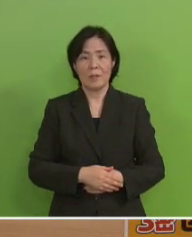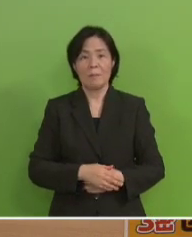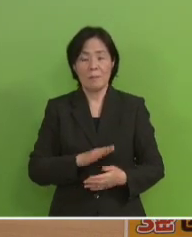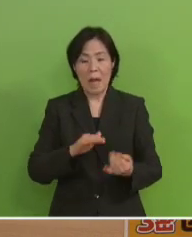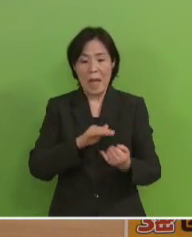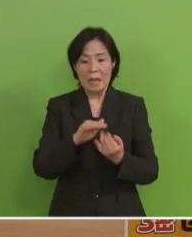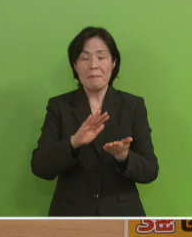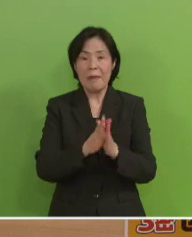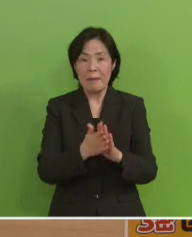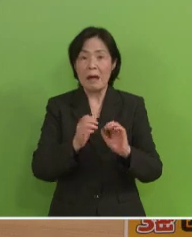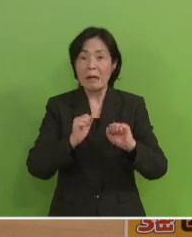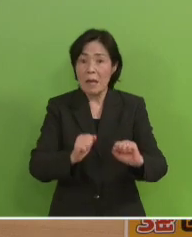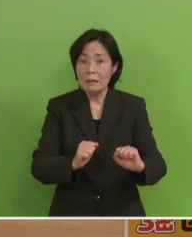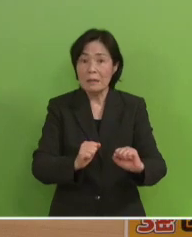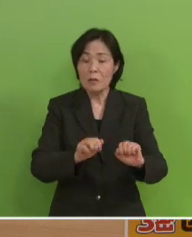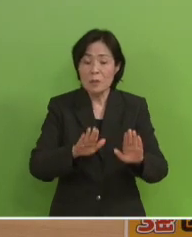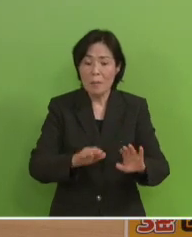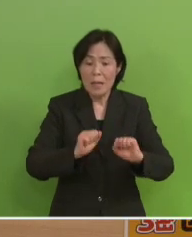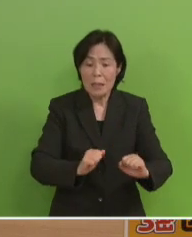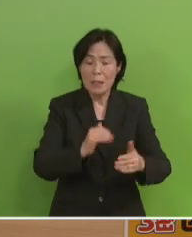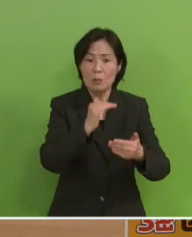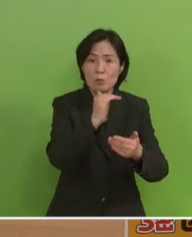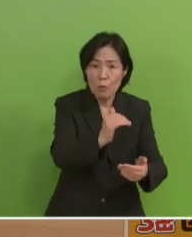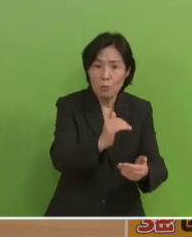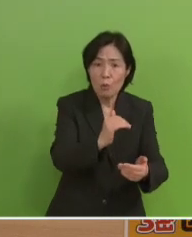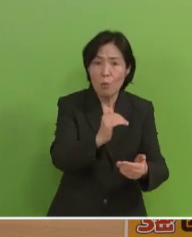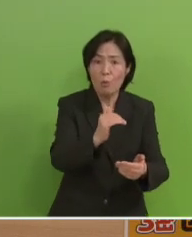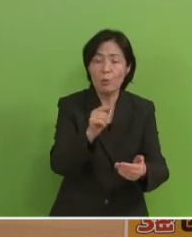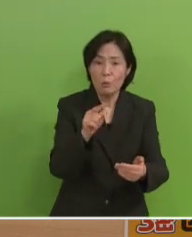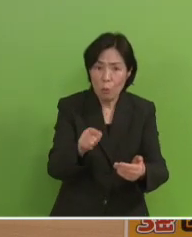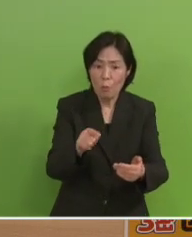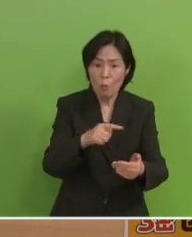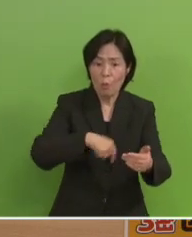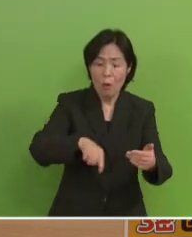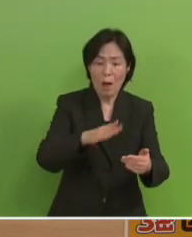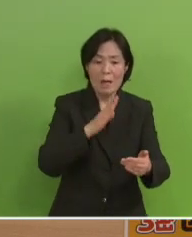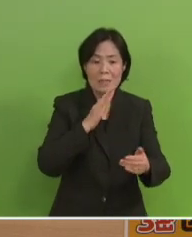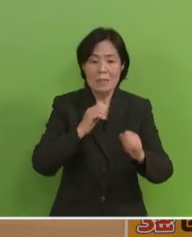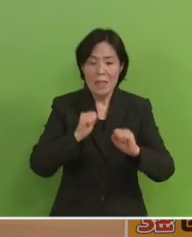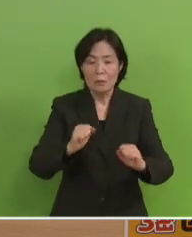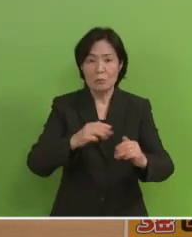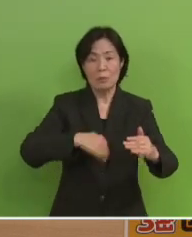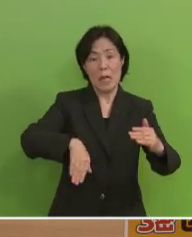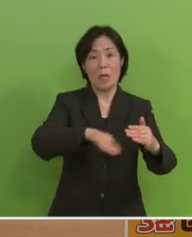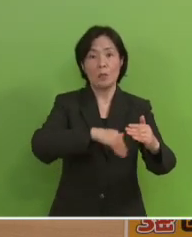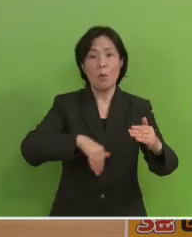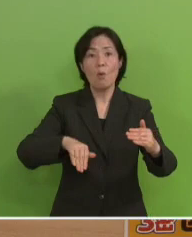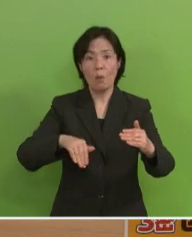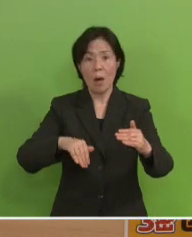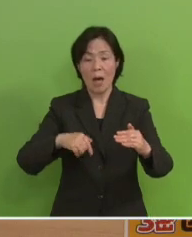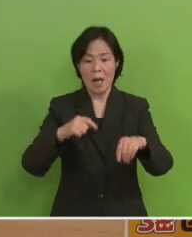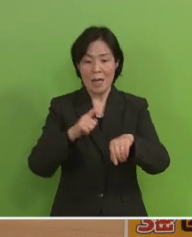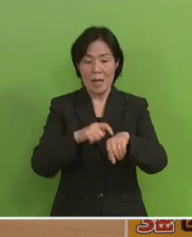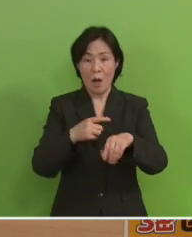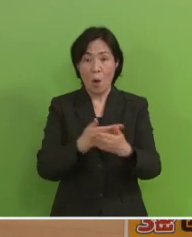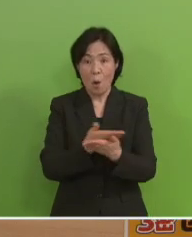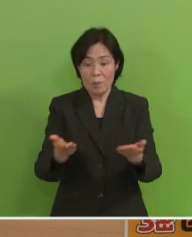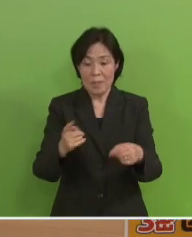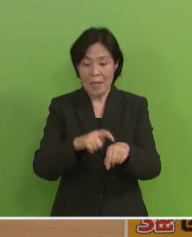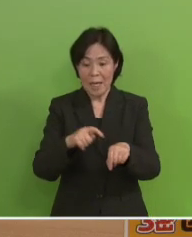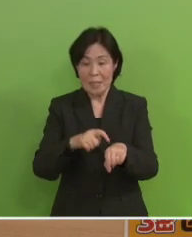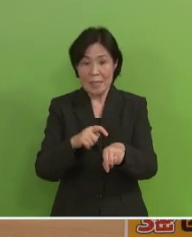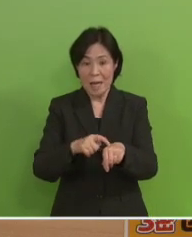は愛媛県がやっていることと大きく変わることあの実施するべきことについては二弾妖精とかえー